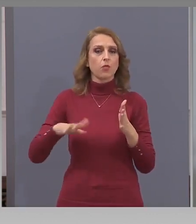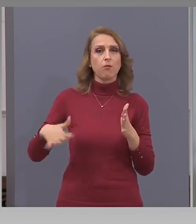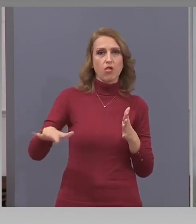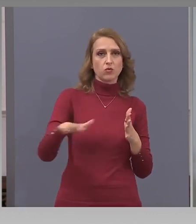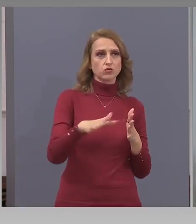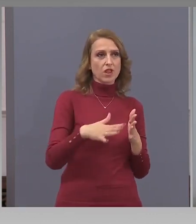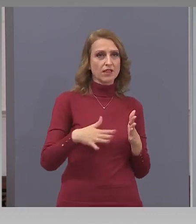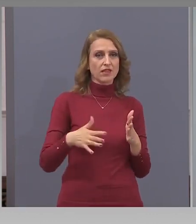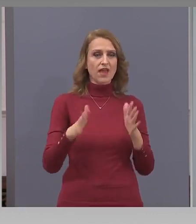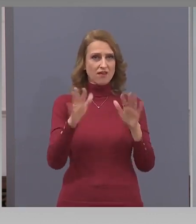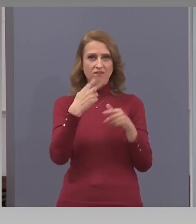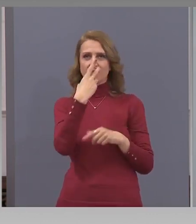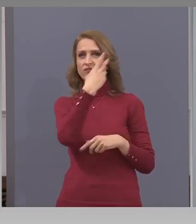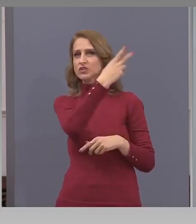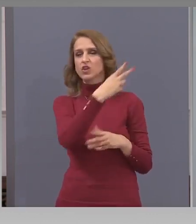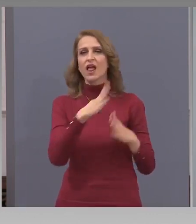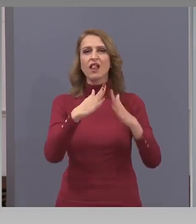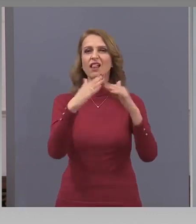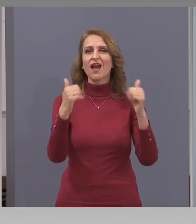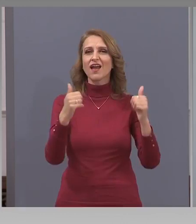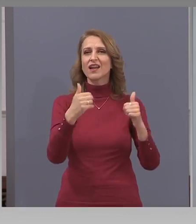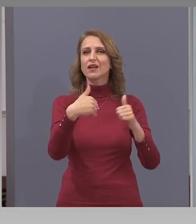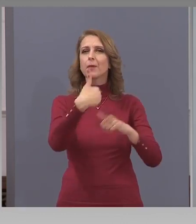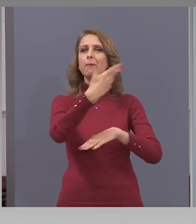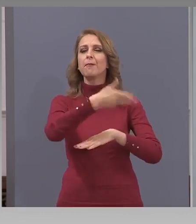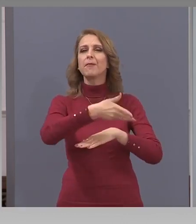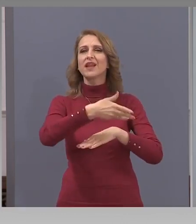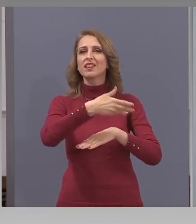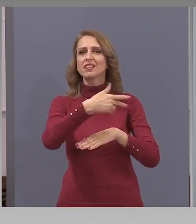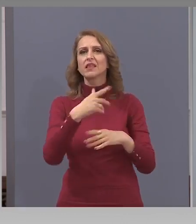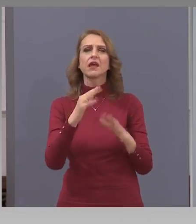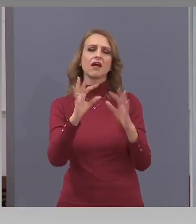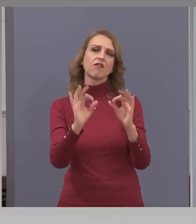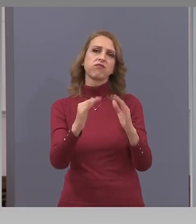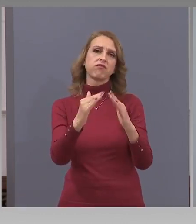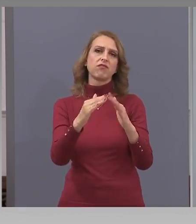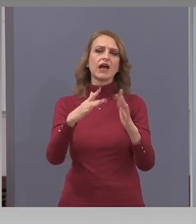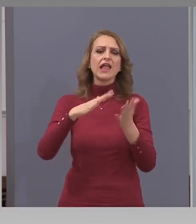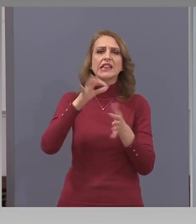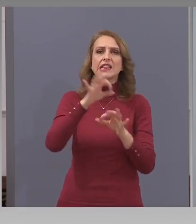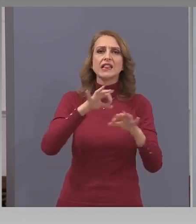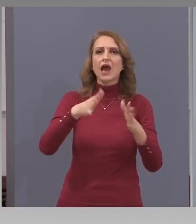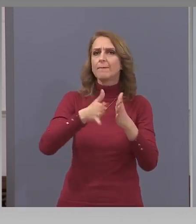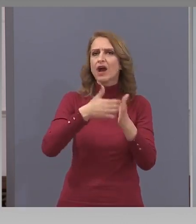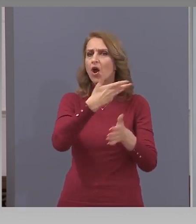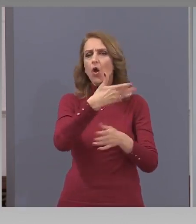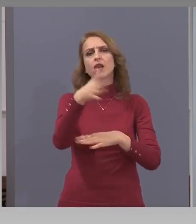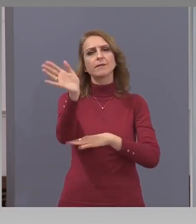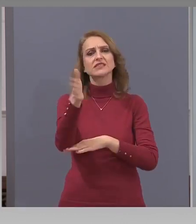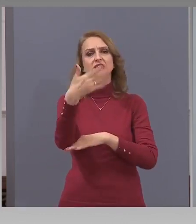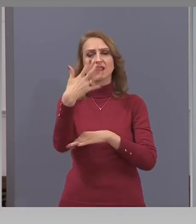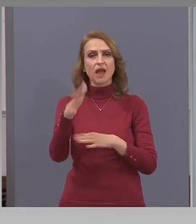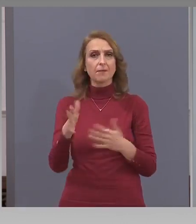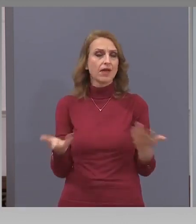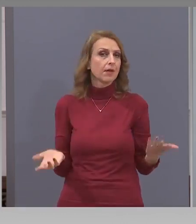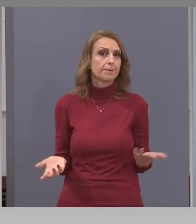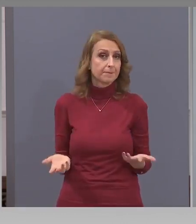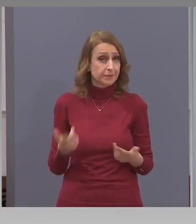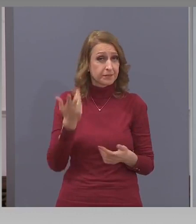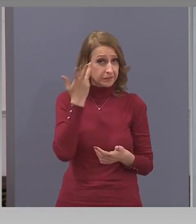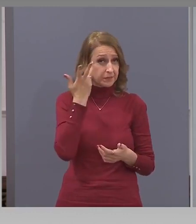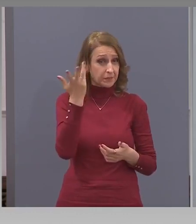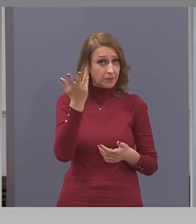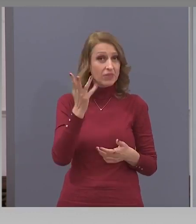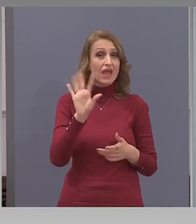той лагер отпред, където са направили като катун. Няма хора, няма нищо, ама се веят едни знамена. Мя си представете, ако